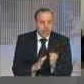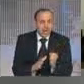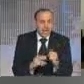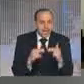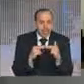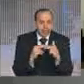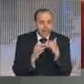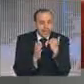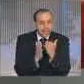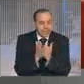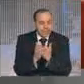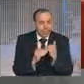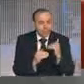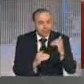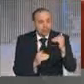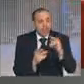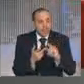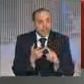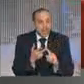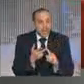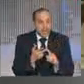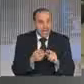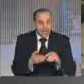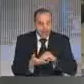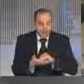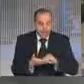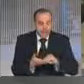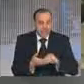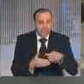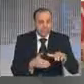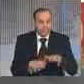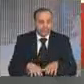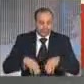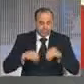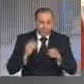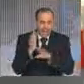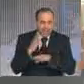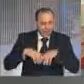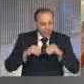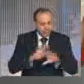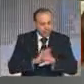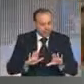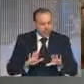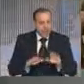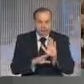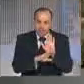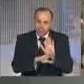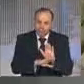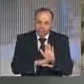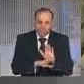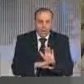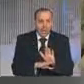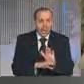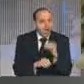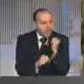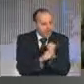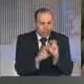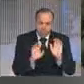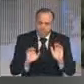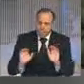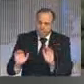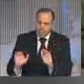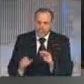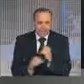المستوى الاقتصادي والتنموي بالنسبه للمكتب التنفيذي المتخلي الذي اعتبر حفاظ الجهه على عديد مواطن الشغل من